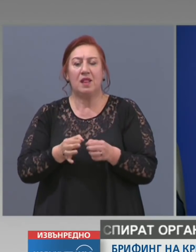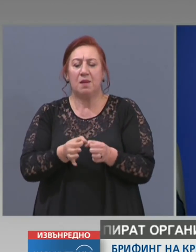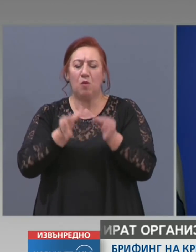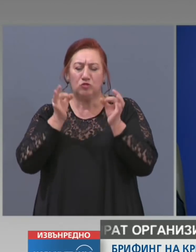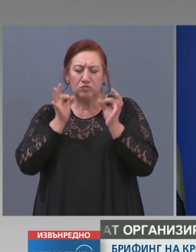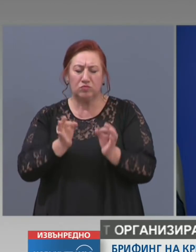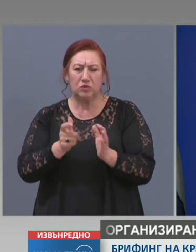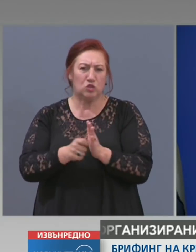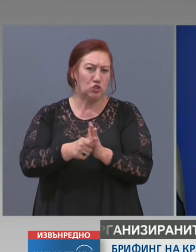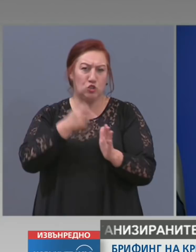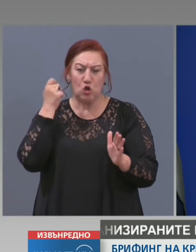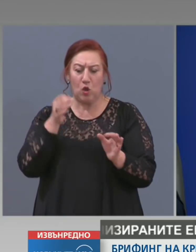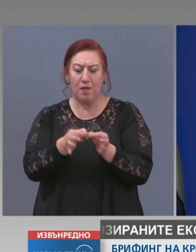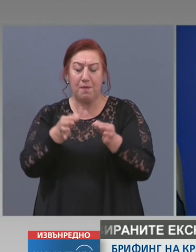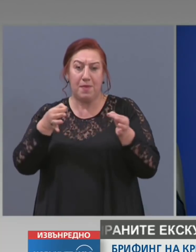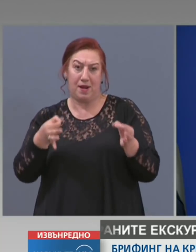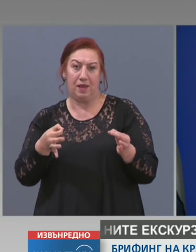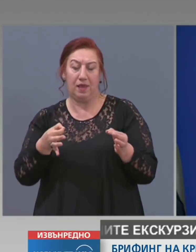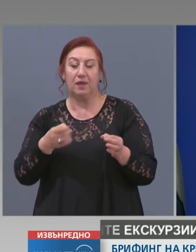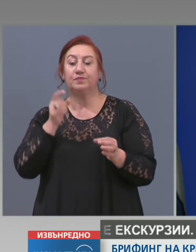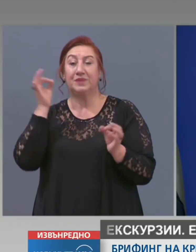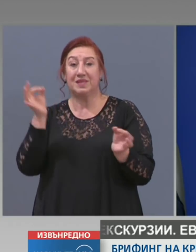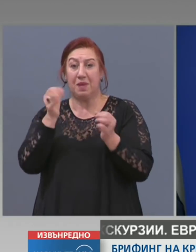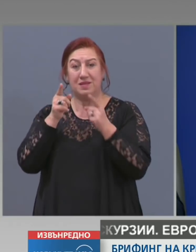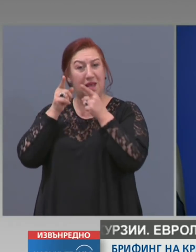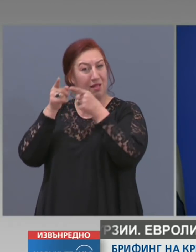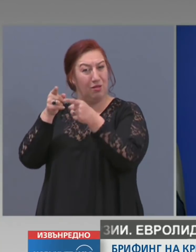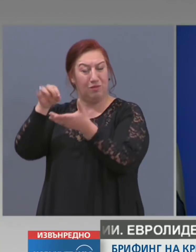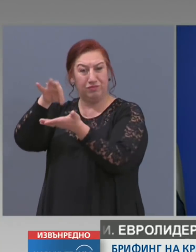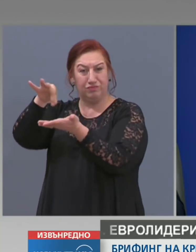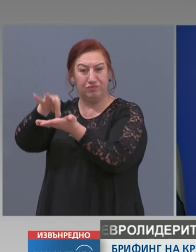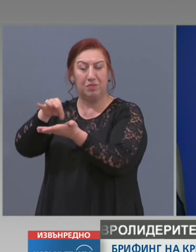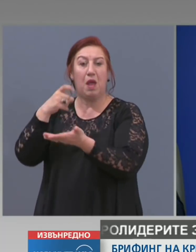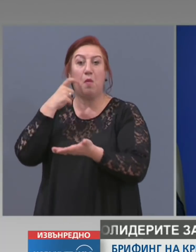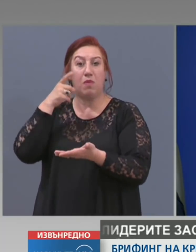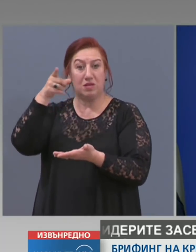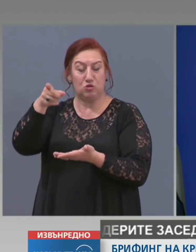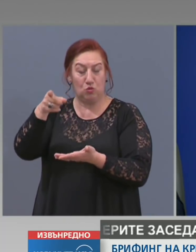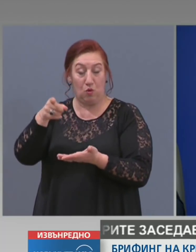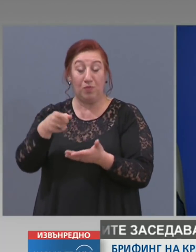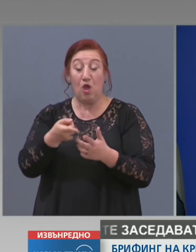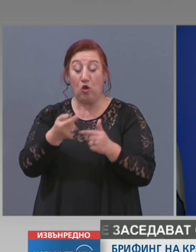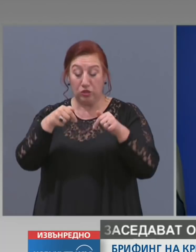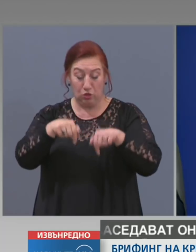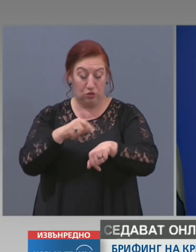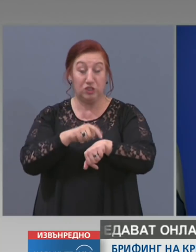по отношение на Банско. А именно, че от този час